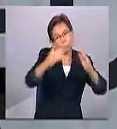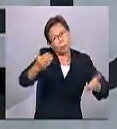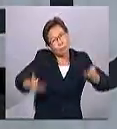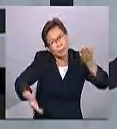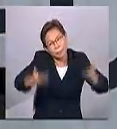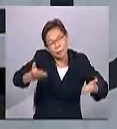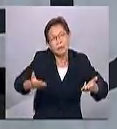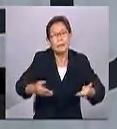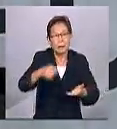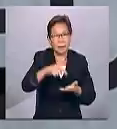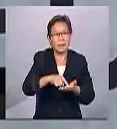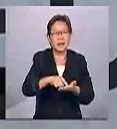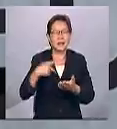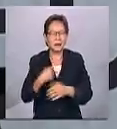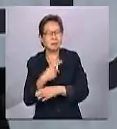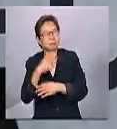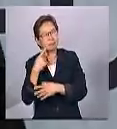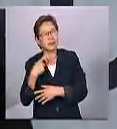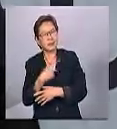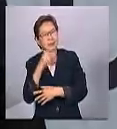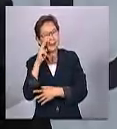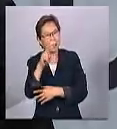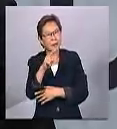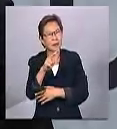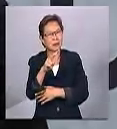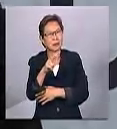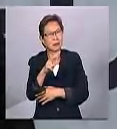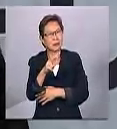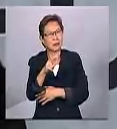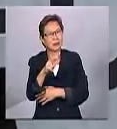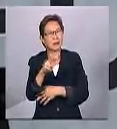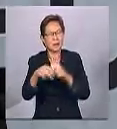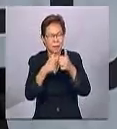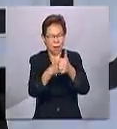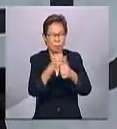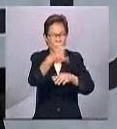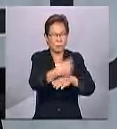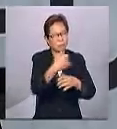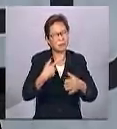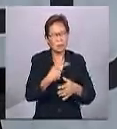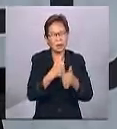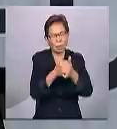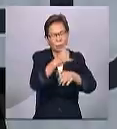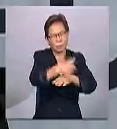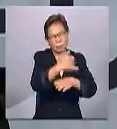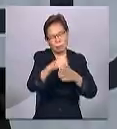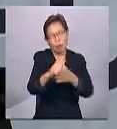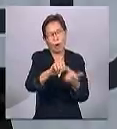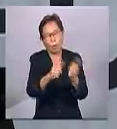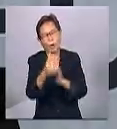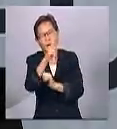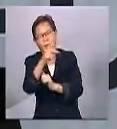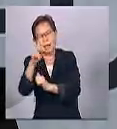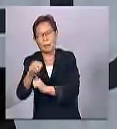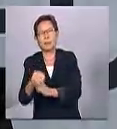akan kita lihat jatuh ataupun mengikut garis panduan Kementerian Kesihatan, iaitu